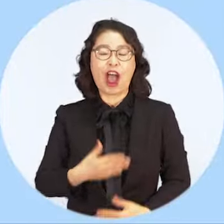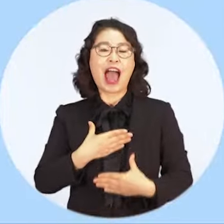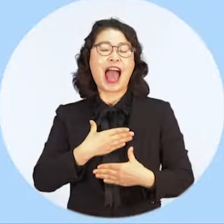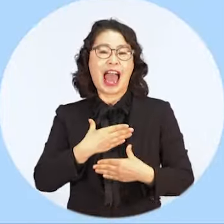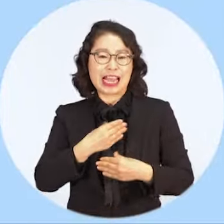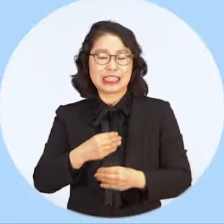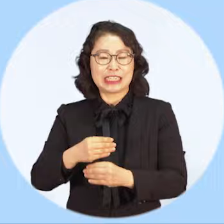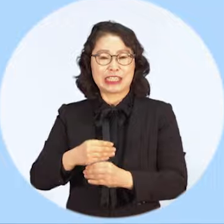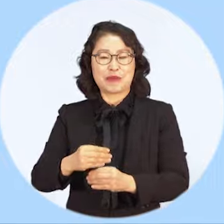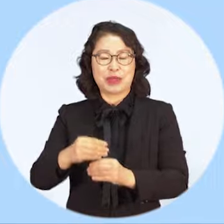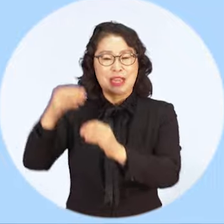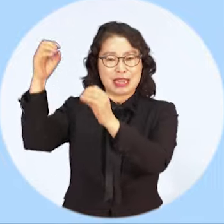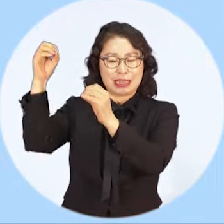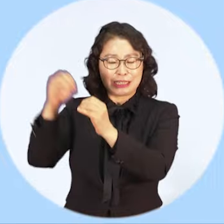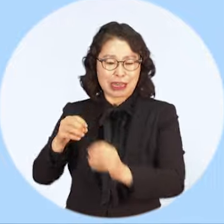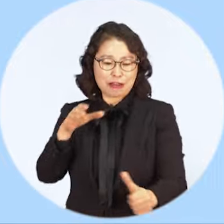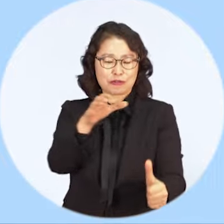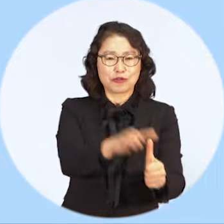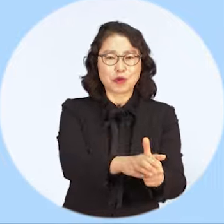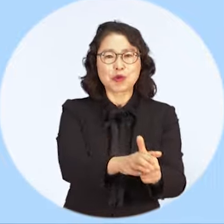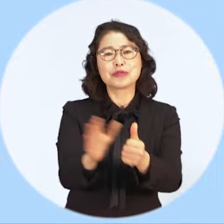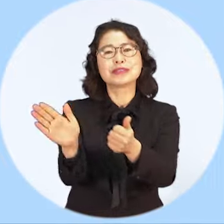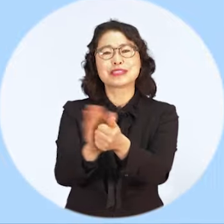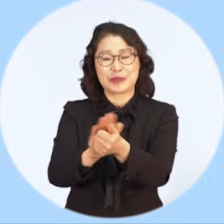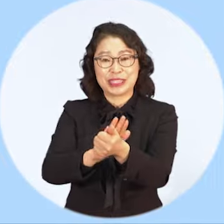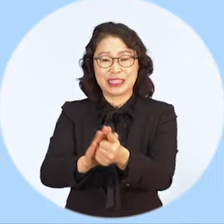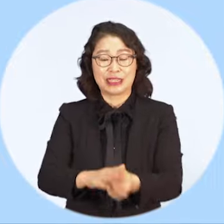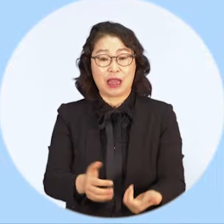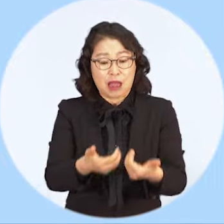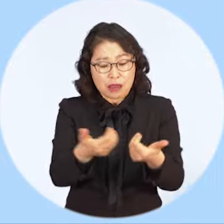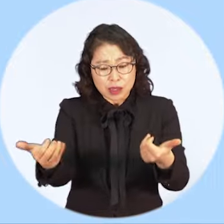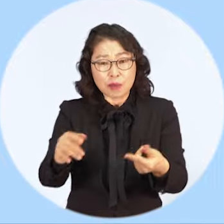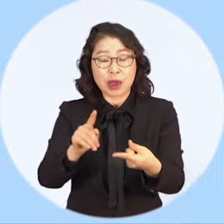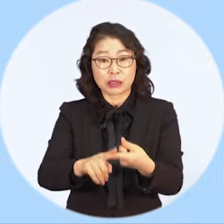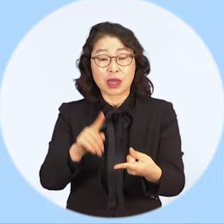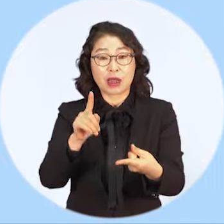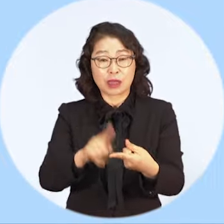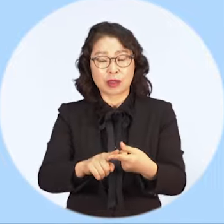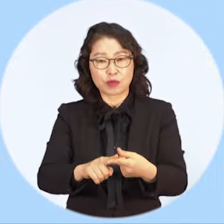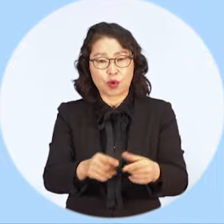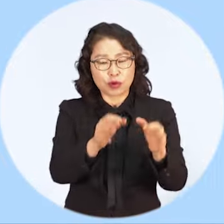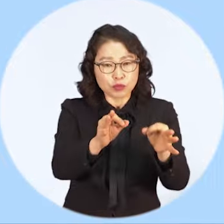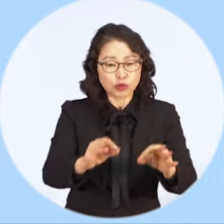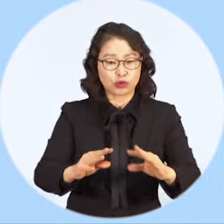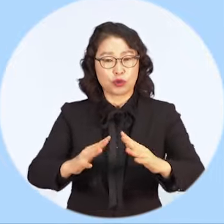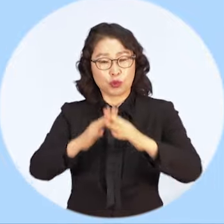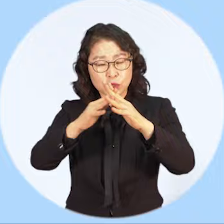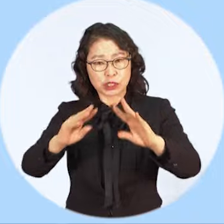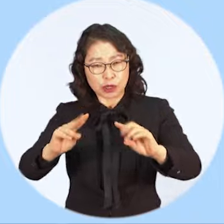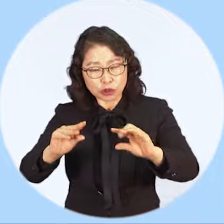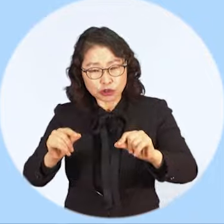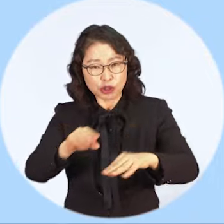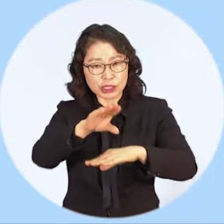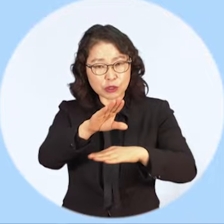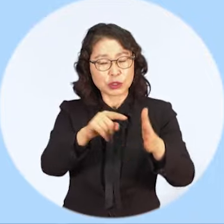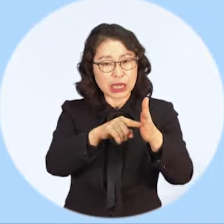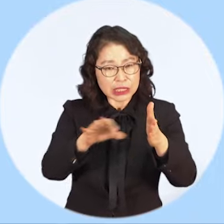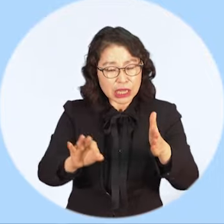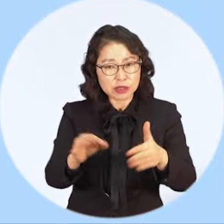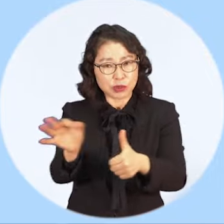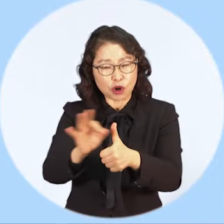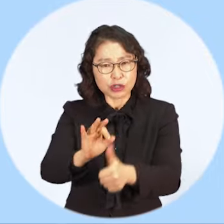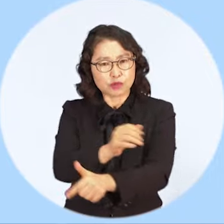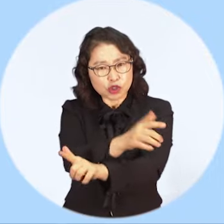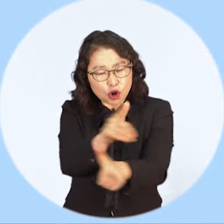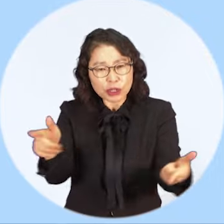먼저 안심상속 원스톱 서비스. 사망자의 금융거래, 토지, 건축물, 자동차